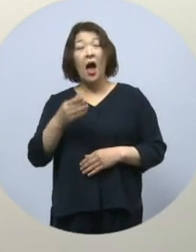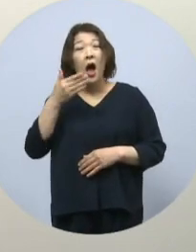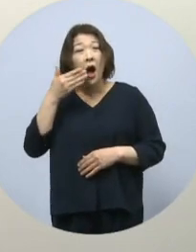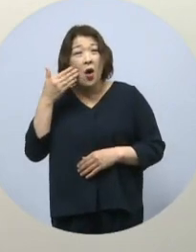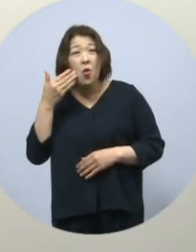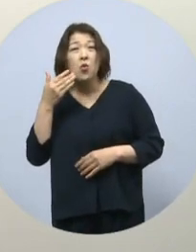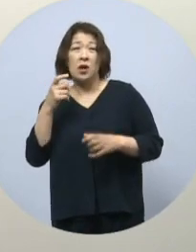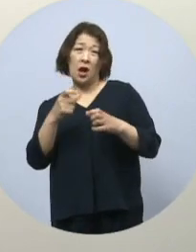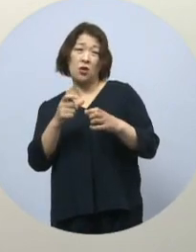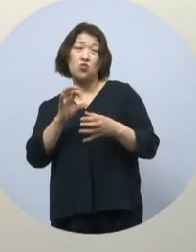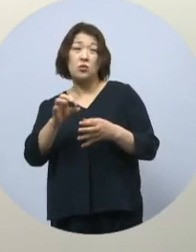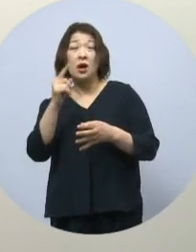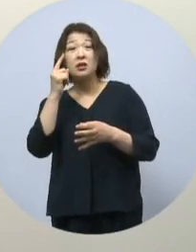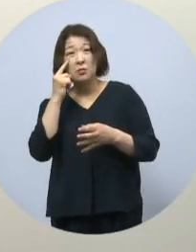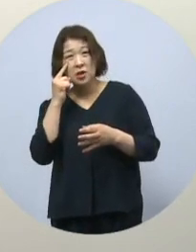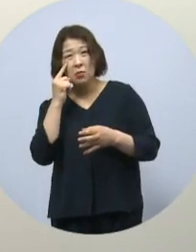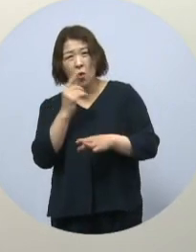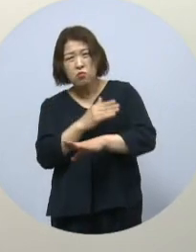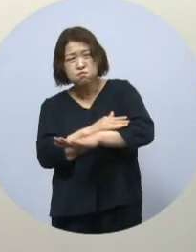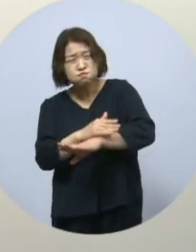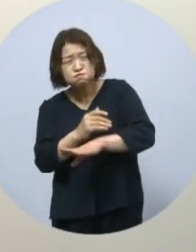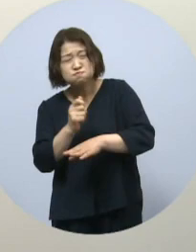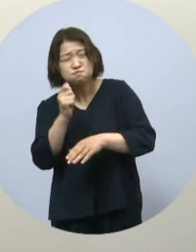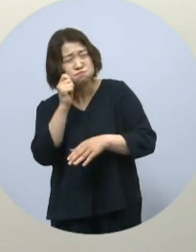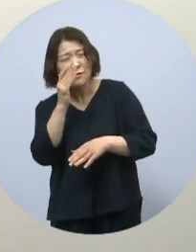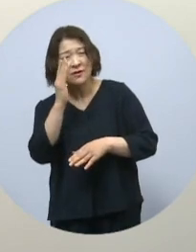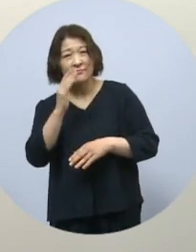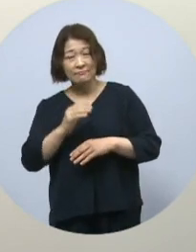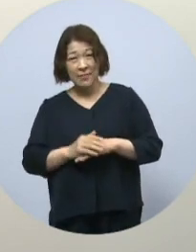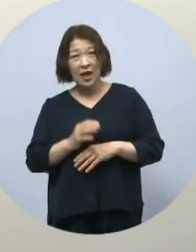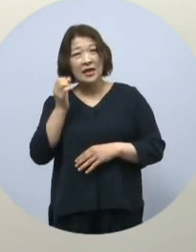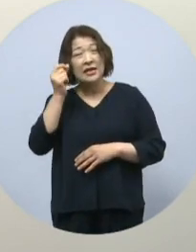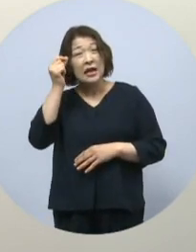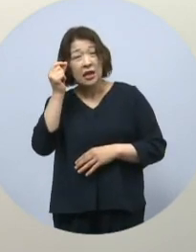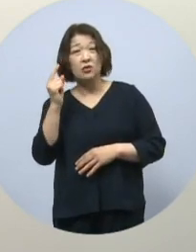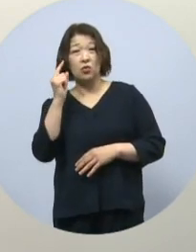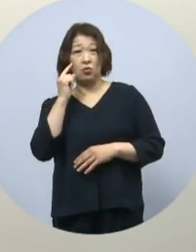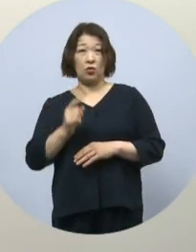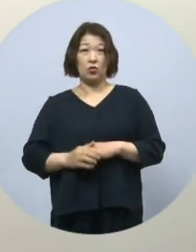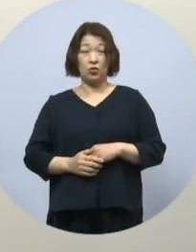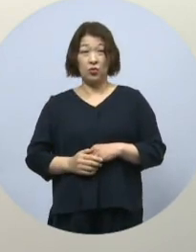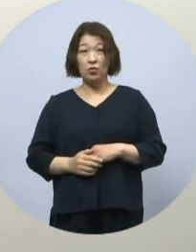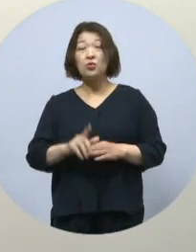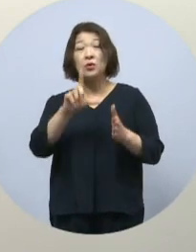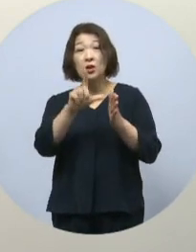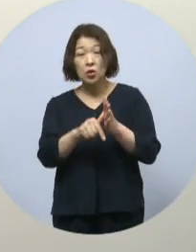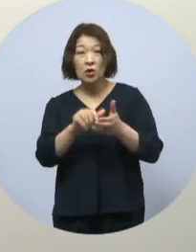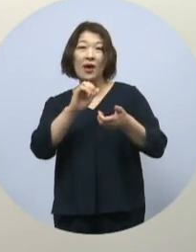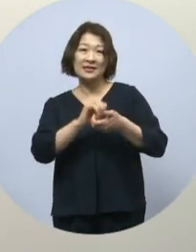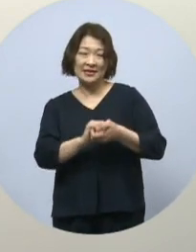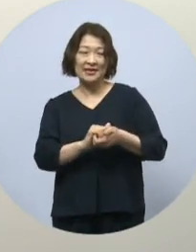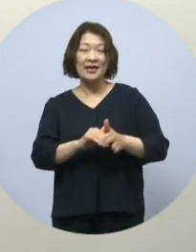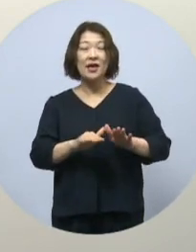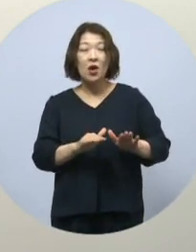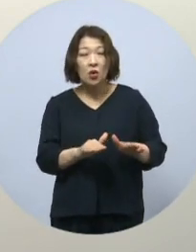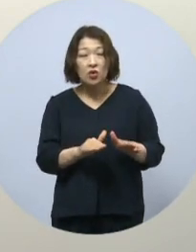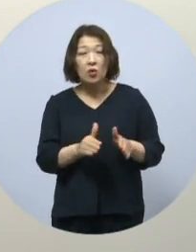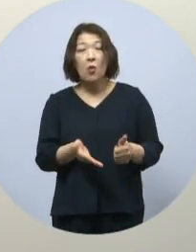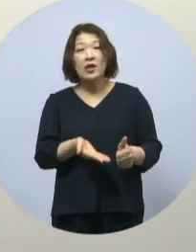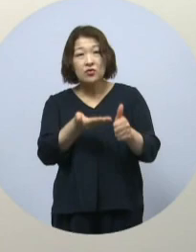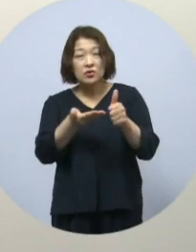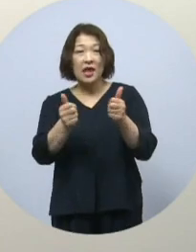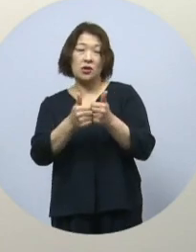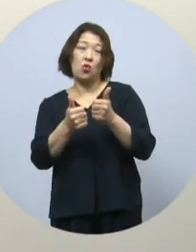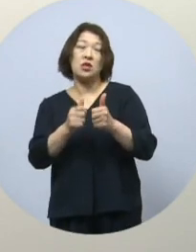ても、なかなかうまくいかない場面にイライラすることも多いと思います。そんな時は、ぜひ子ども育成相談